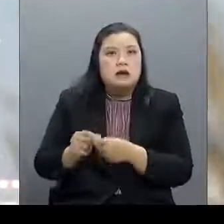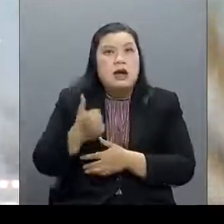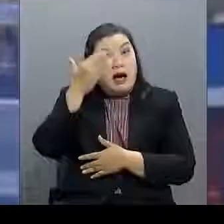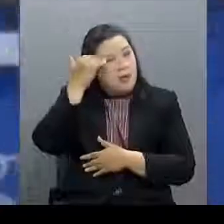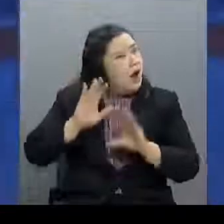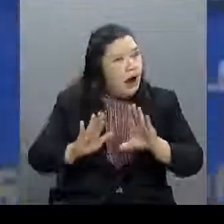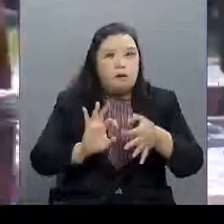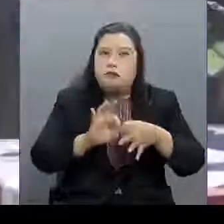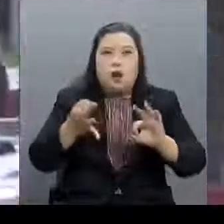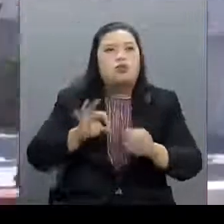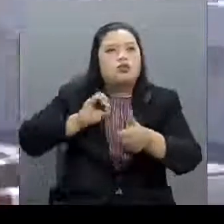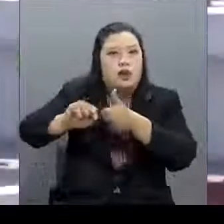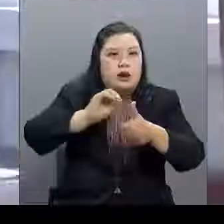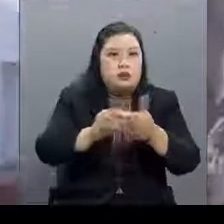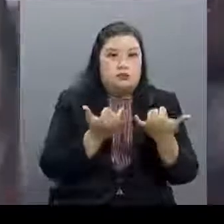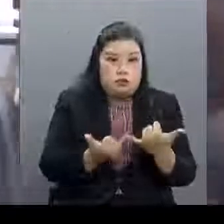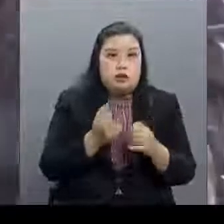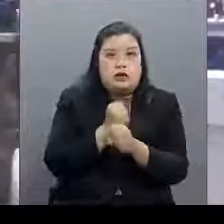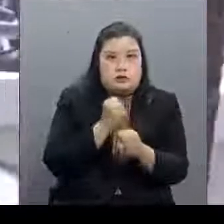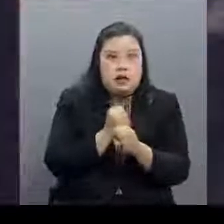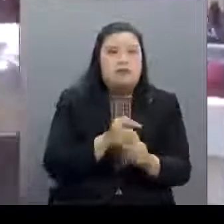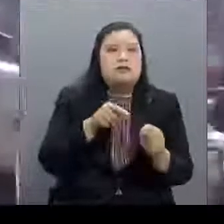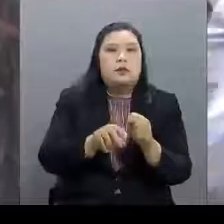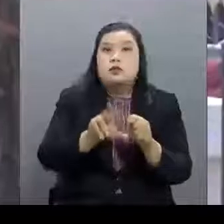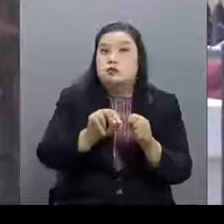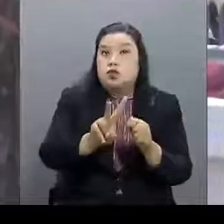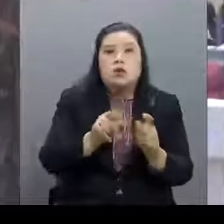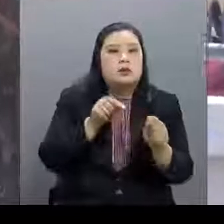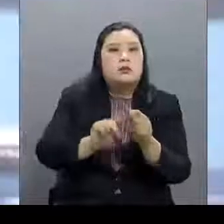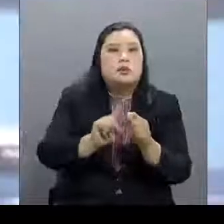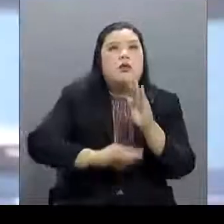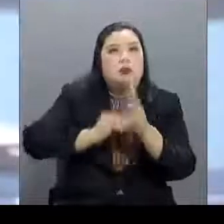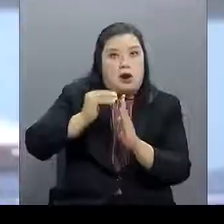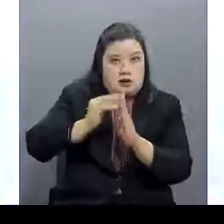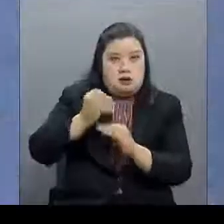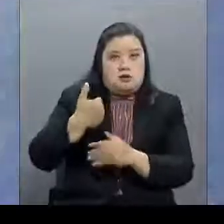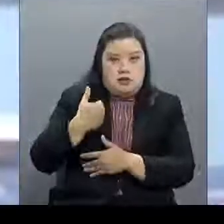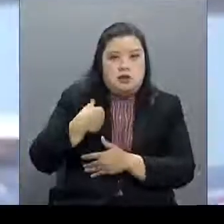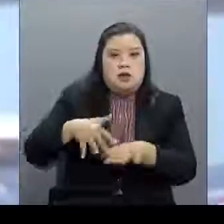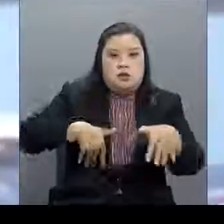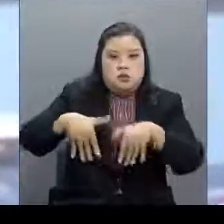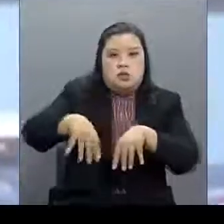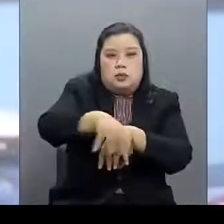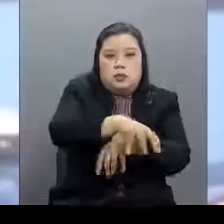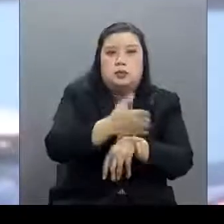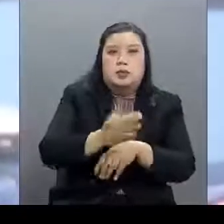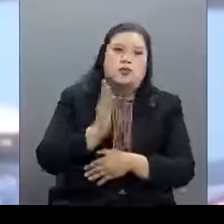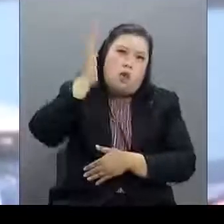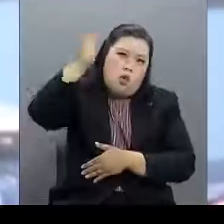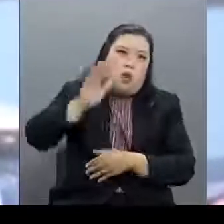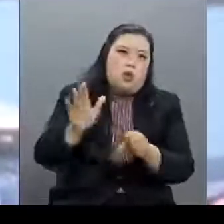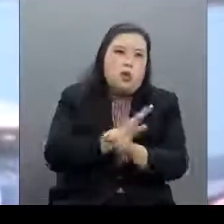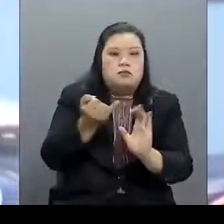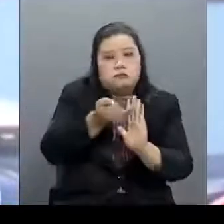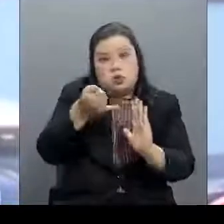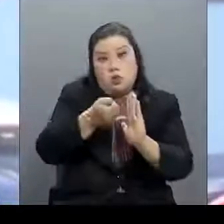เมืองต้นอยู่ระหางดำเนนการในพื้ที่ตัวอย่าง 32 ตำบนในอำเฟอรต่างและ 5 ชมชนในตัวเมืองก่อนจะขยายใหเต็พ้นที่น